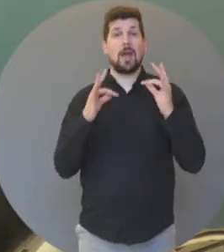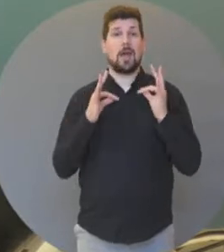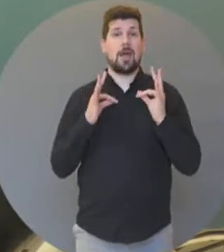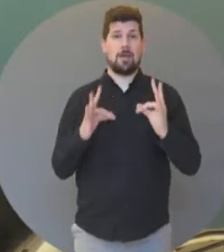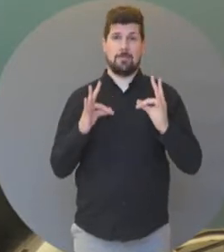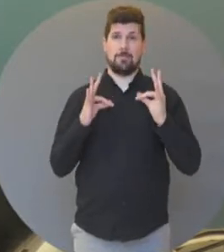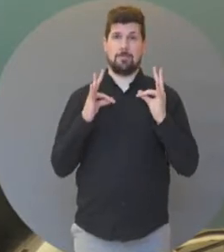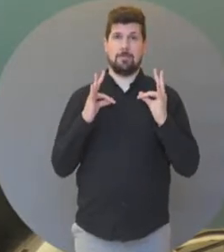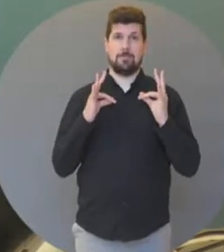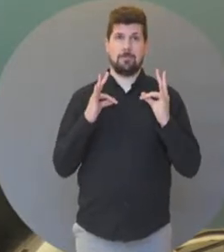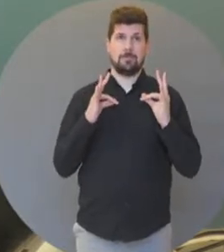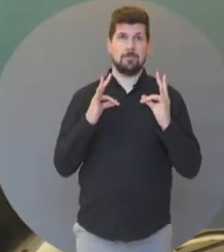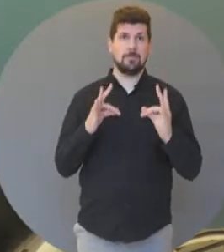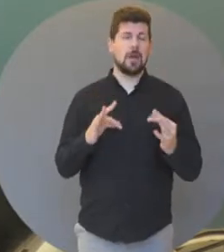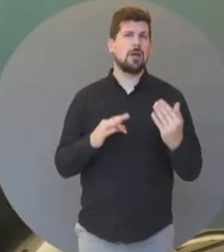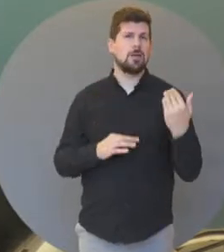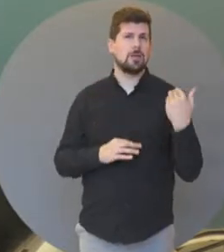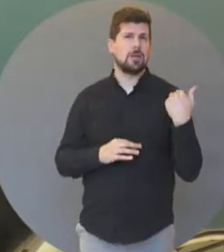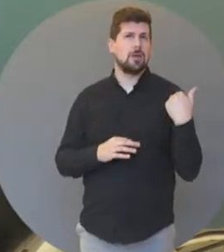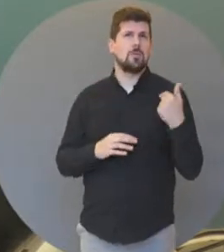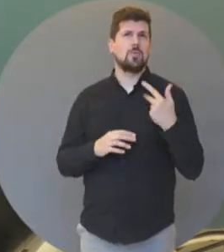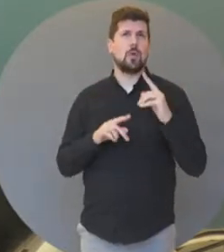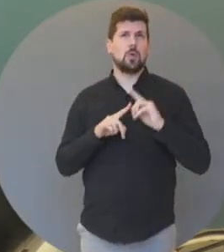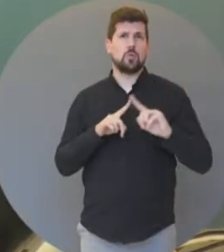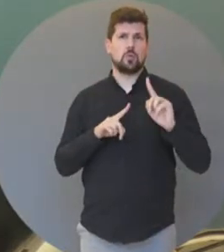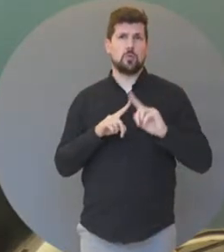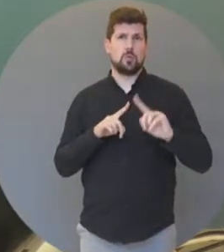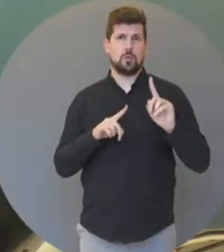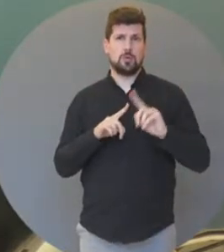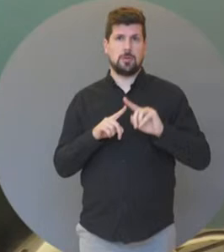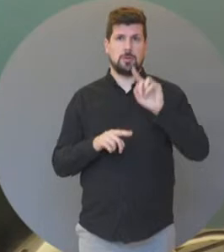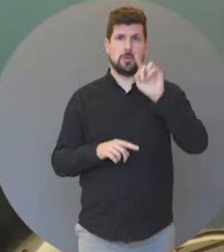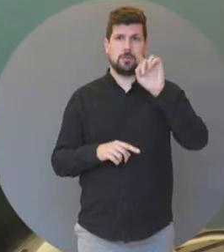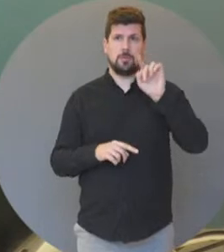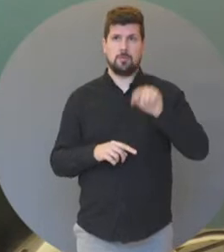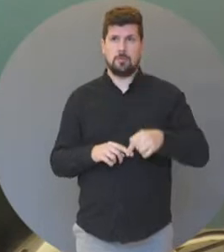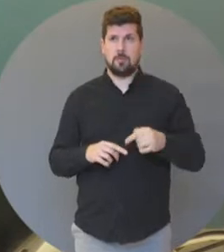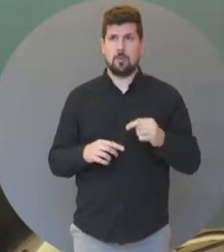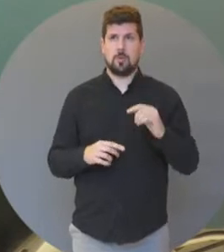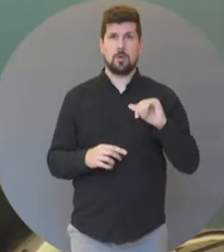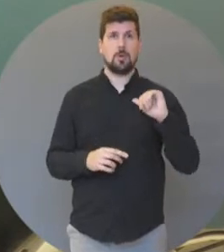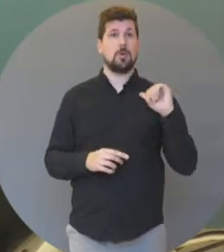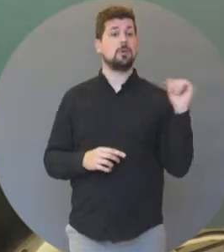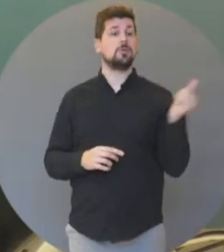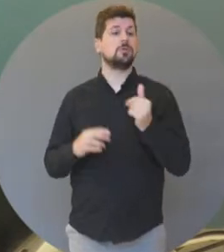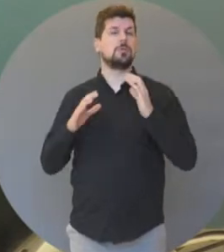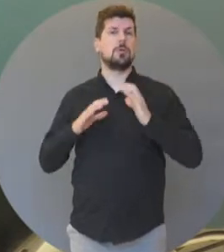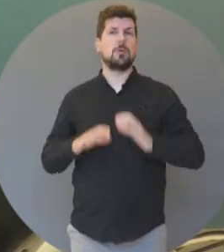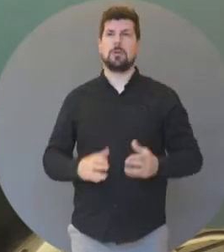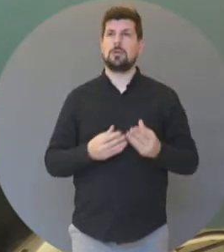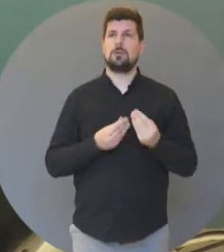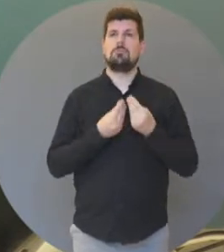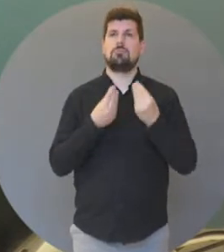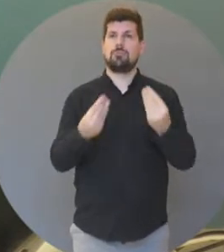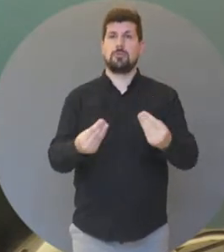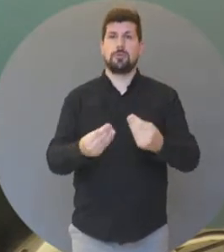l'aiguille creuse que nous avons tenu à remettre à l'ensemble de nos collégiens du département